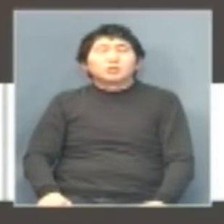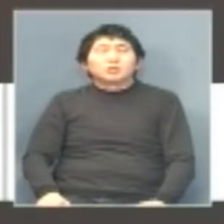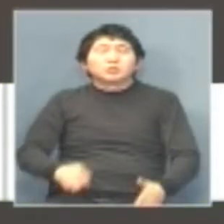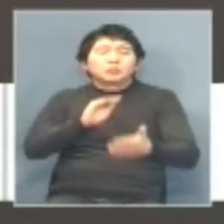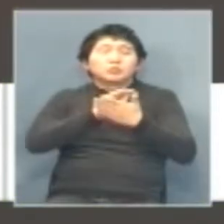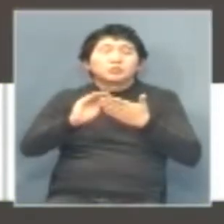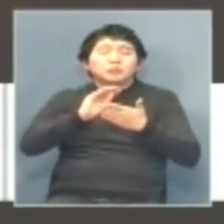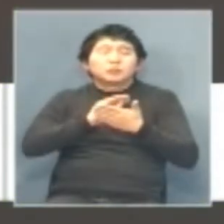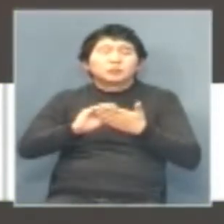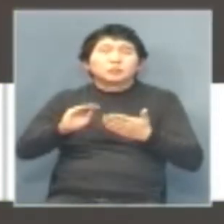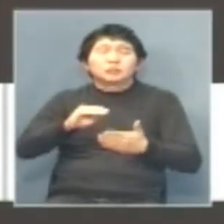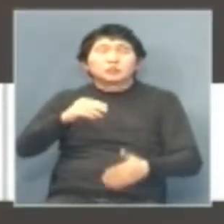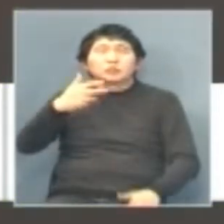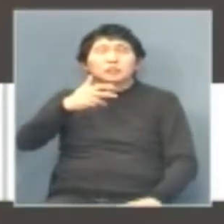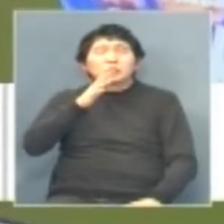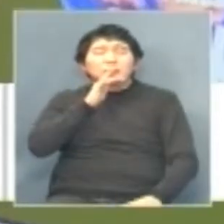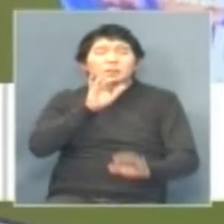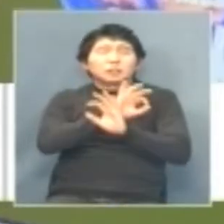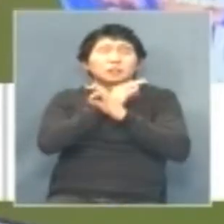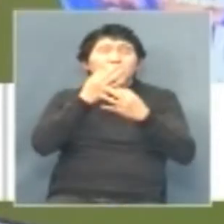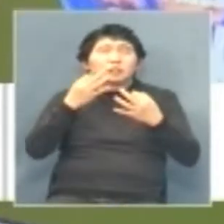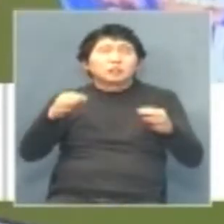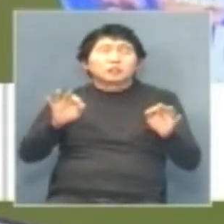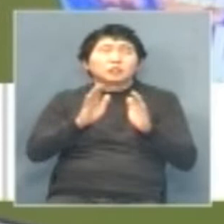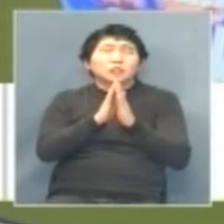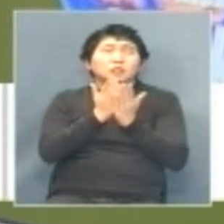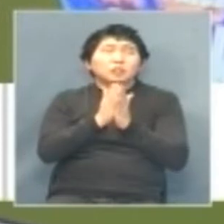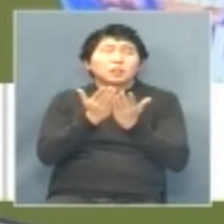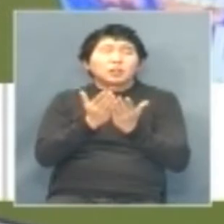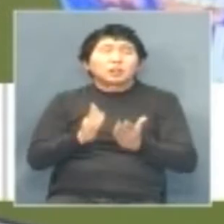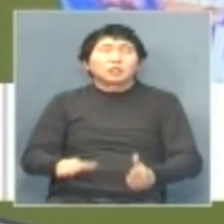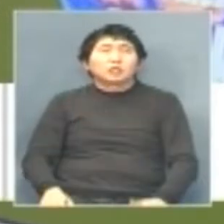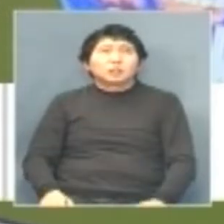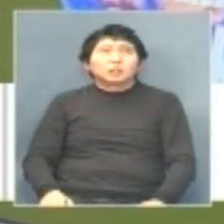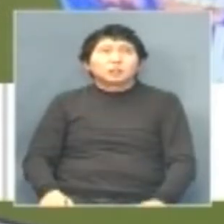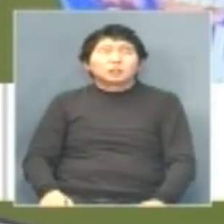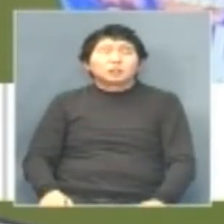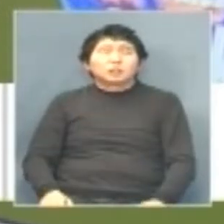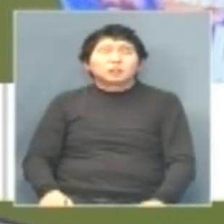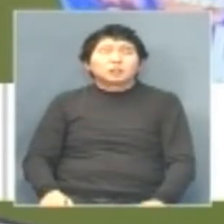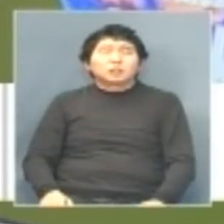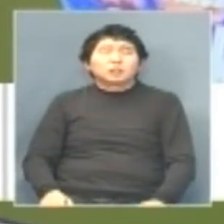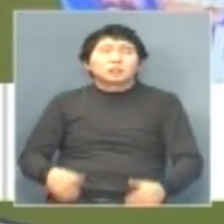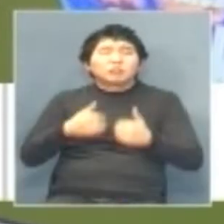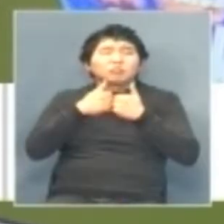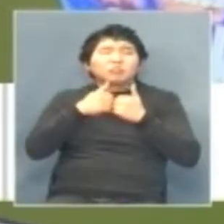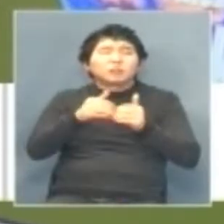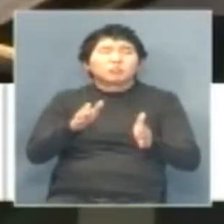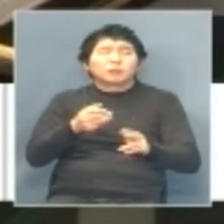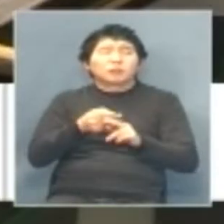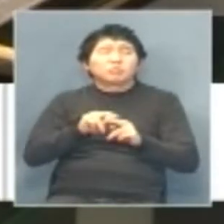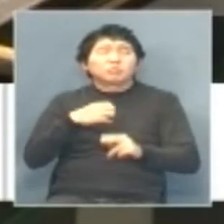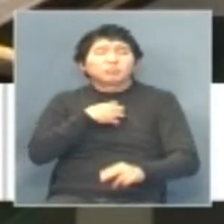жазылған еліміздің тәуелсіздігінің 30 жылдығында осындай кітапты қолға алған өте маңызды біздің еліміз үшін, болашақ